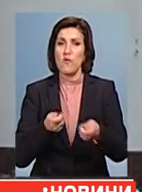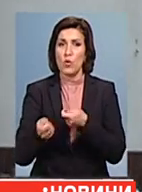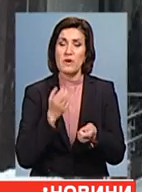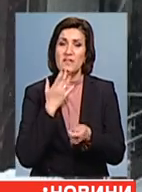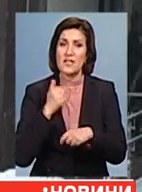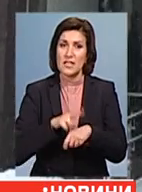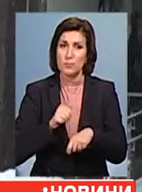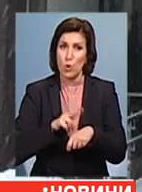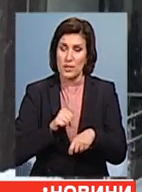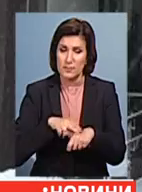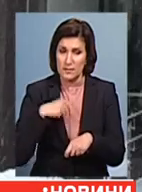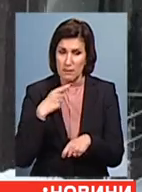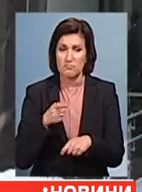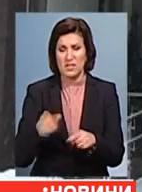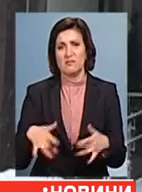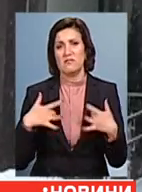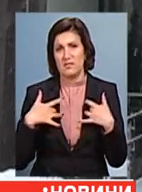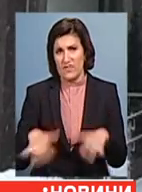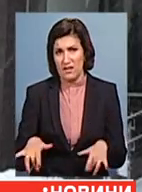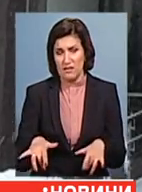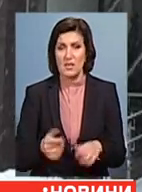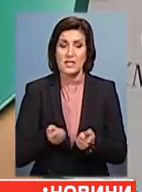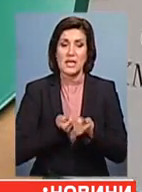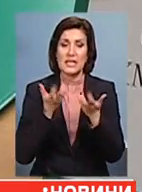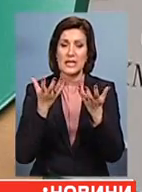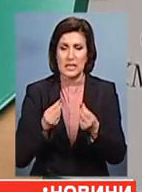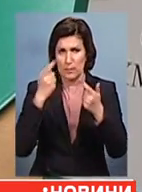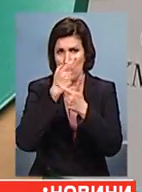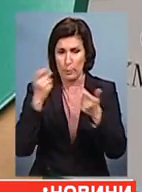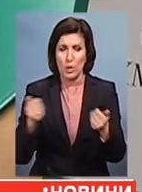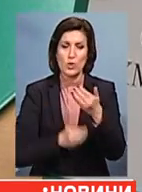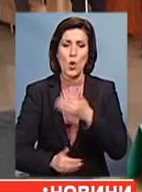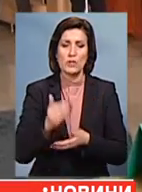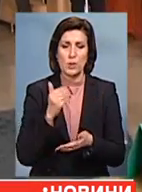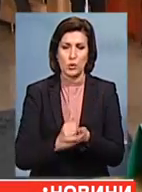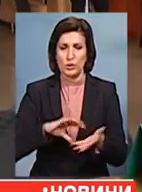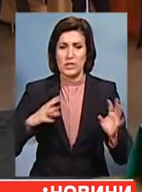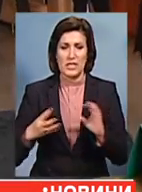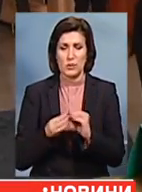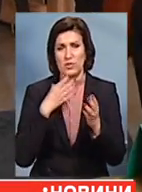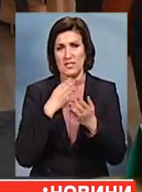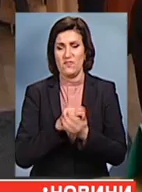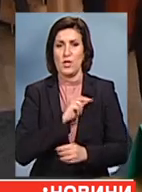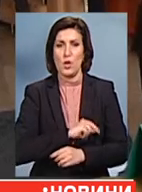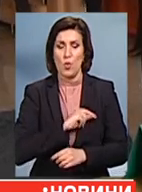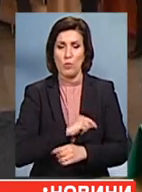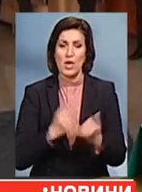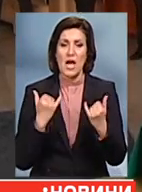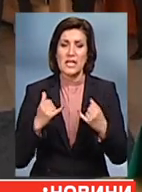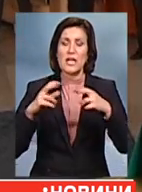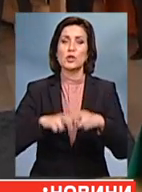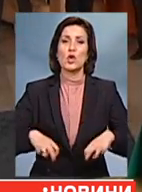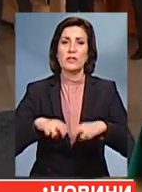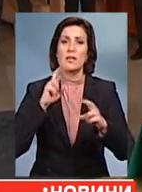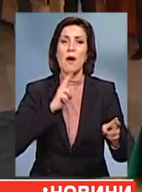Нацполіції кажуть, їх звільнять. За кілька днів члени комісії оприлюднять остаточні результати своєї роботи, а наразі